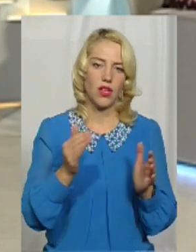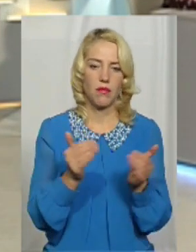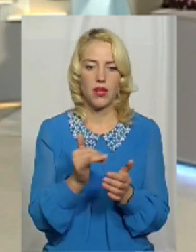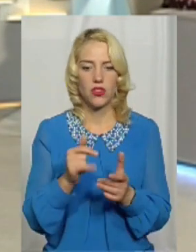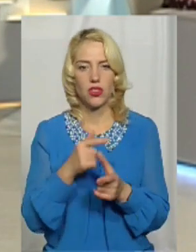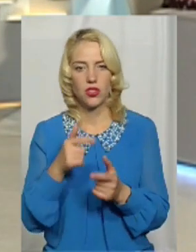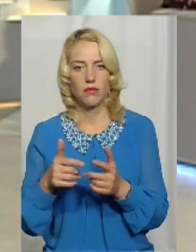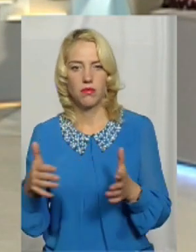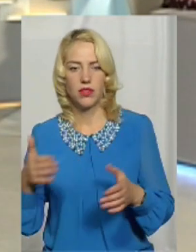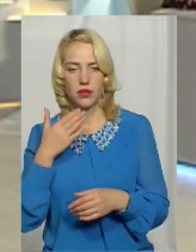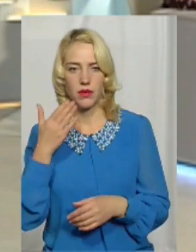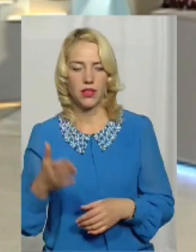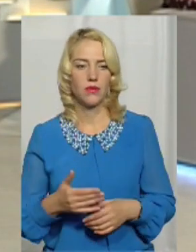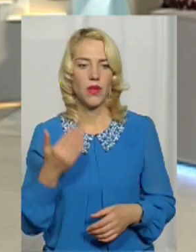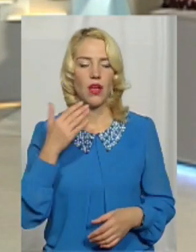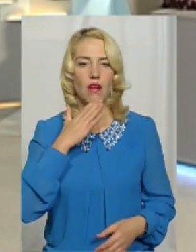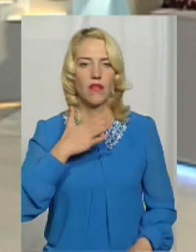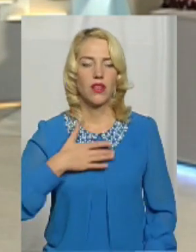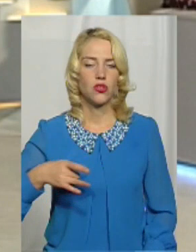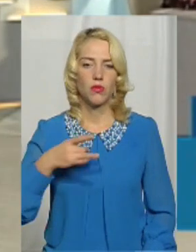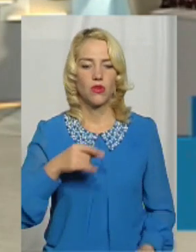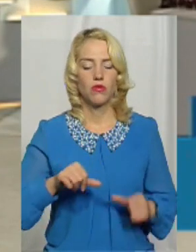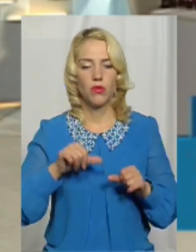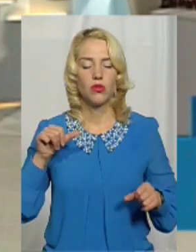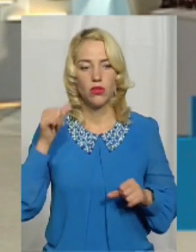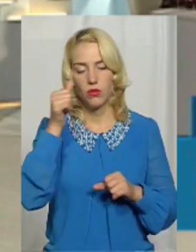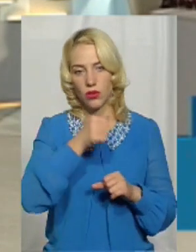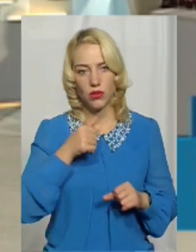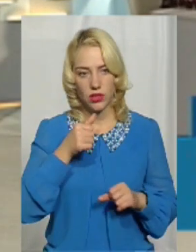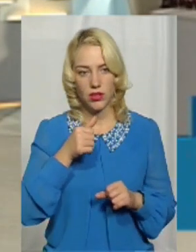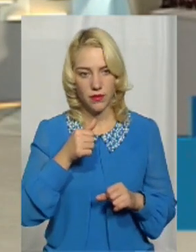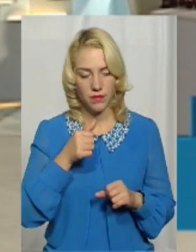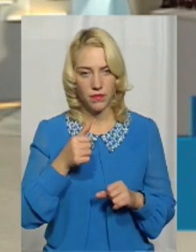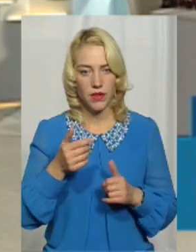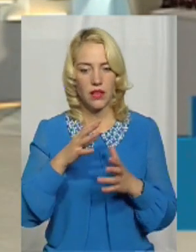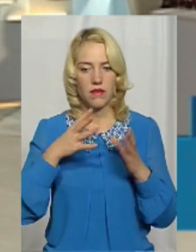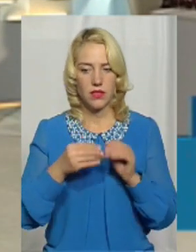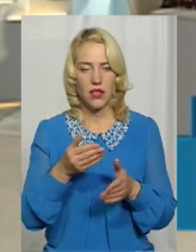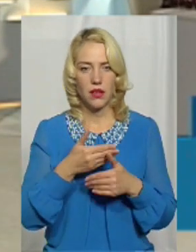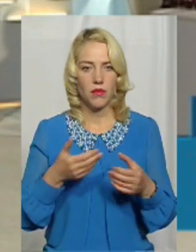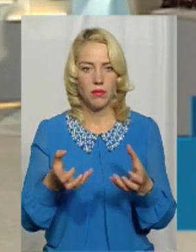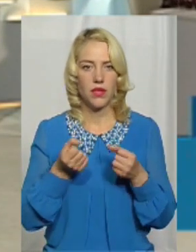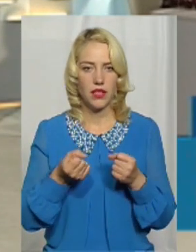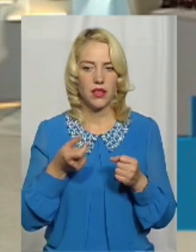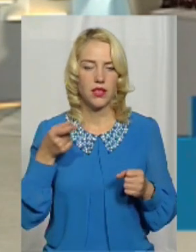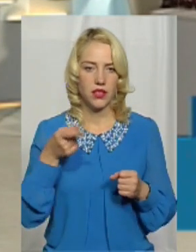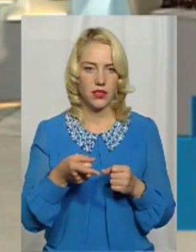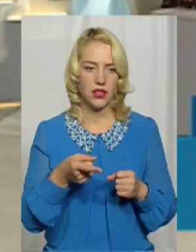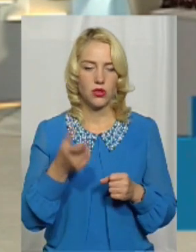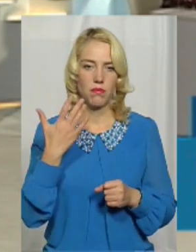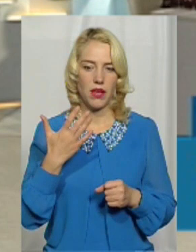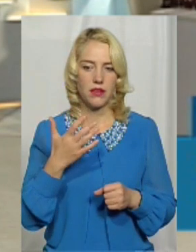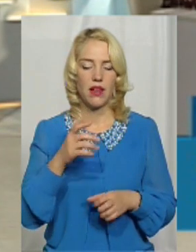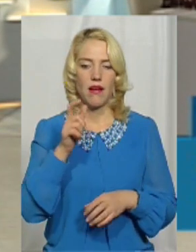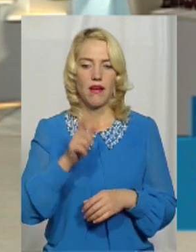Оксана? Ну, в нашому районі в минулому році взагалі ми прийняли 1005